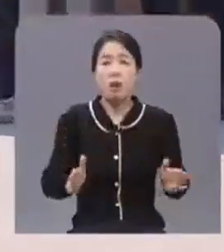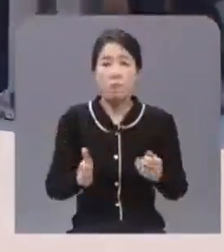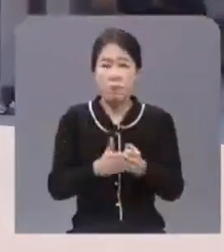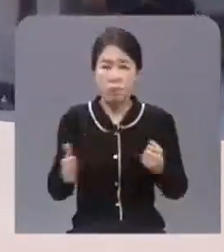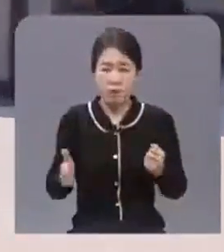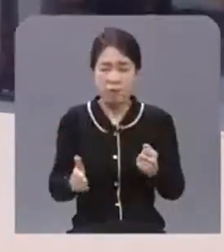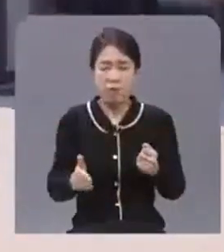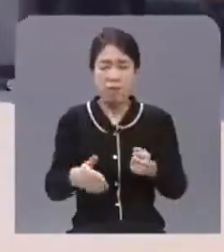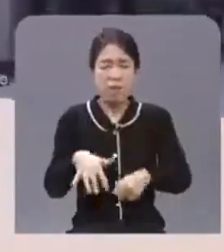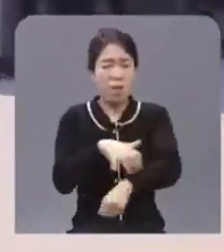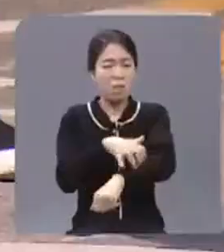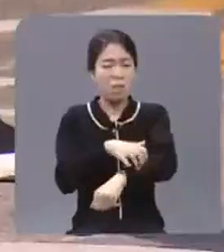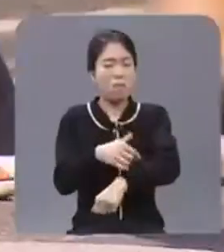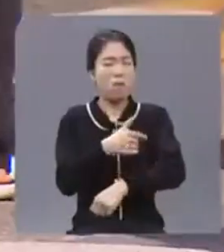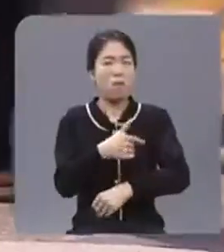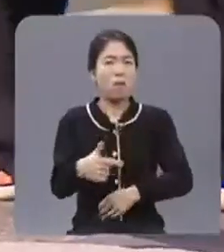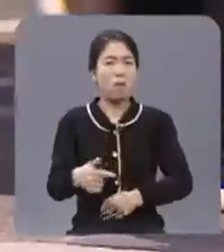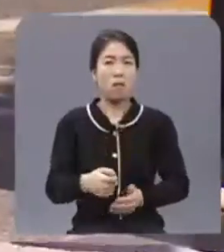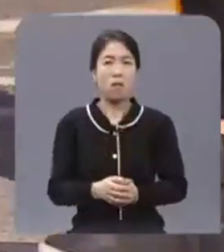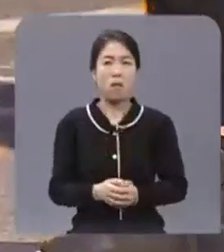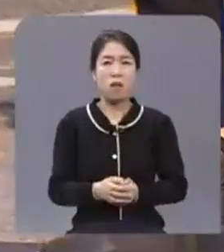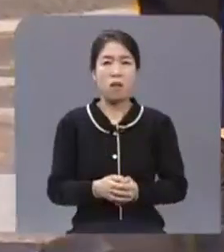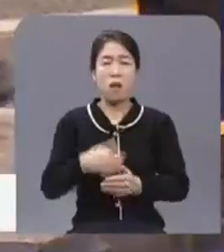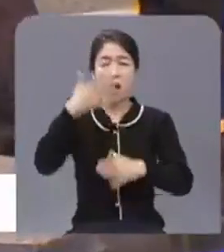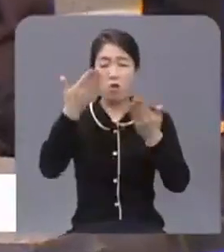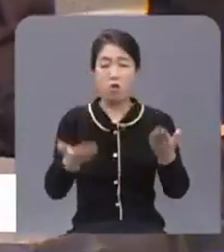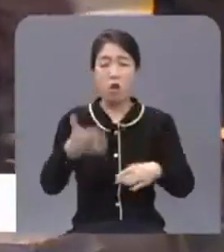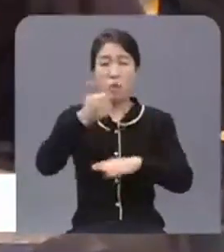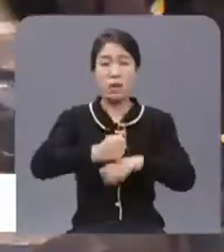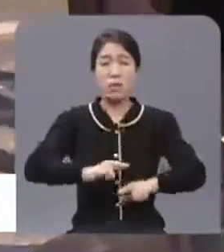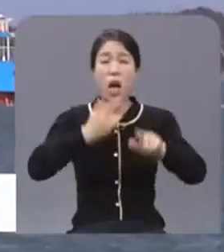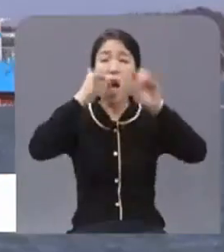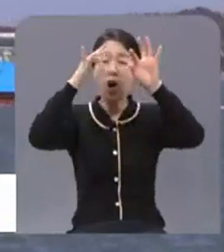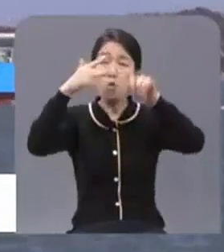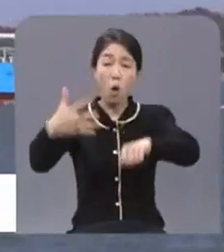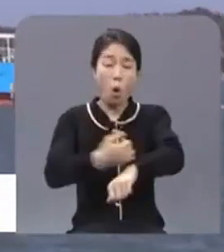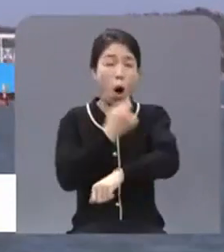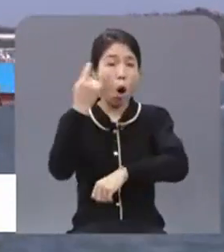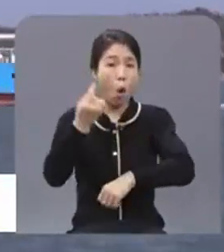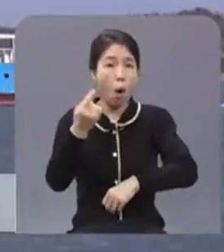크게 느껴졌던 교통 불편. 연휴 마지막 날엔 많은 눈까지 예보돼